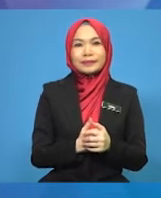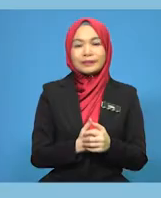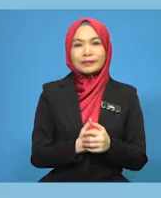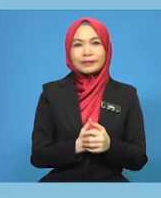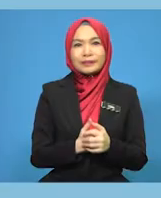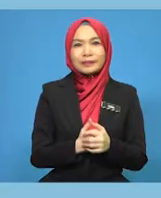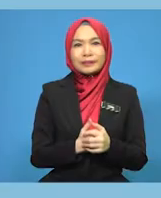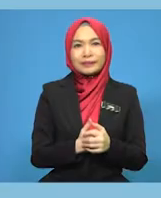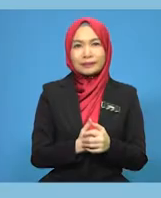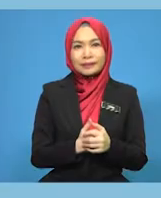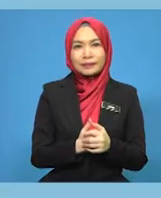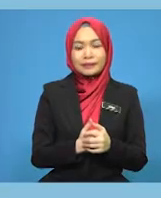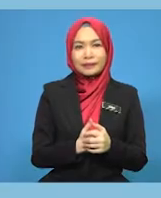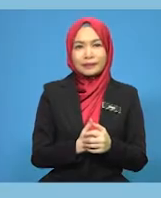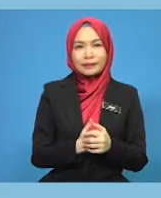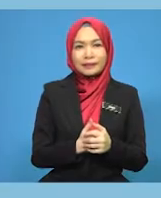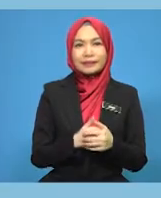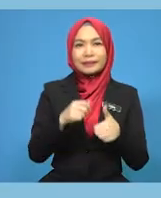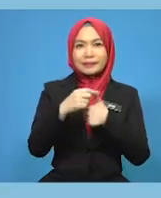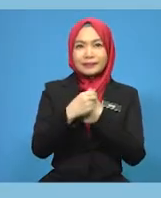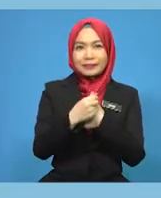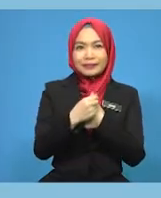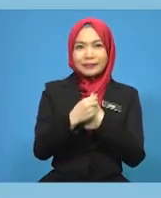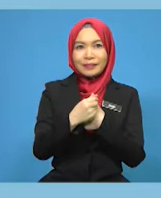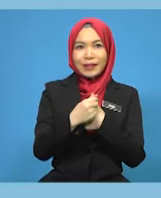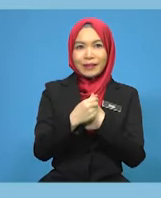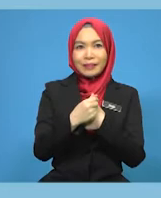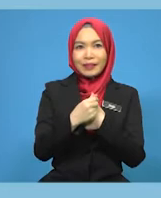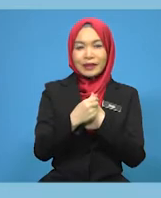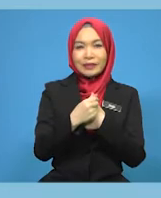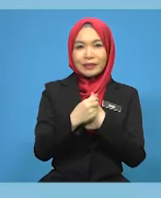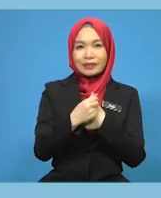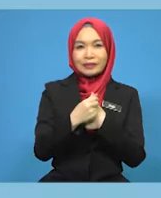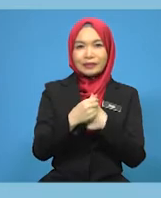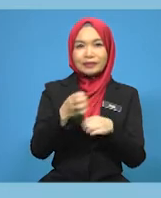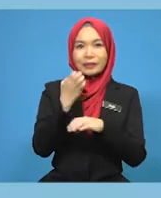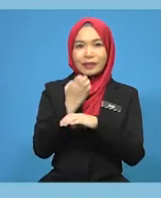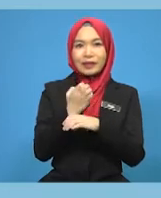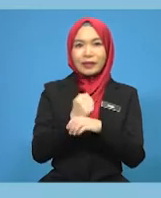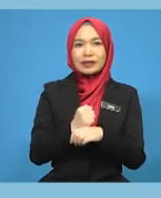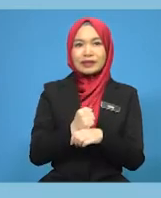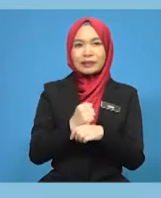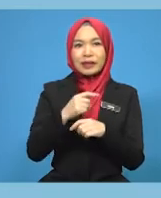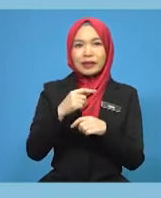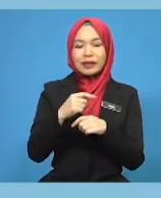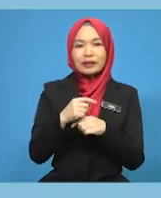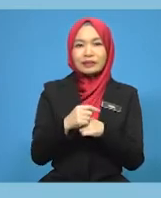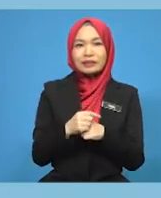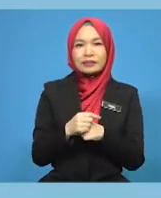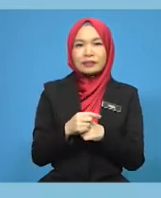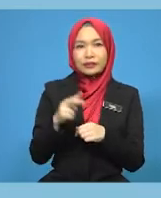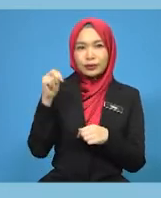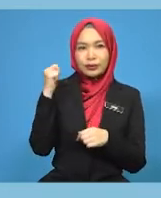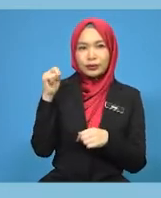adalah yang pertama adalah warna gold ataupun warna emas. Kedua adalah warna purple ataupun